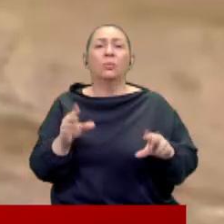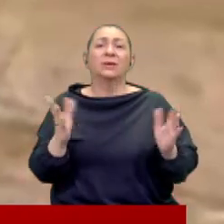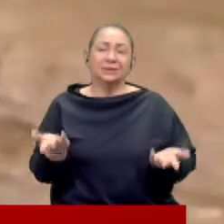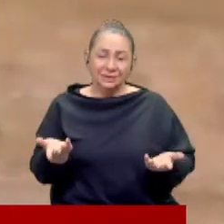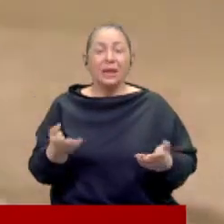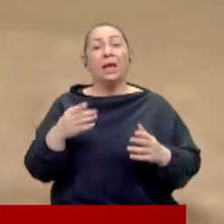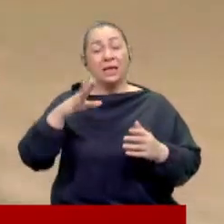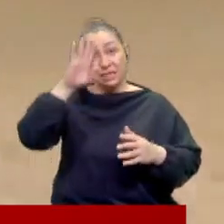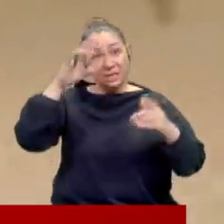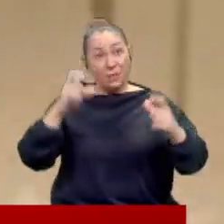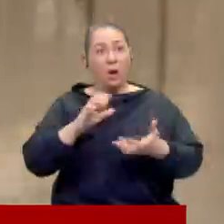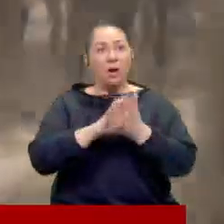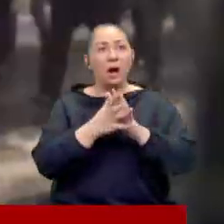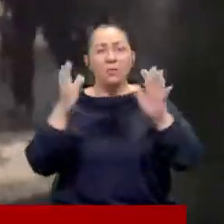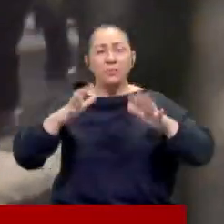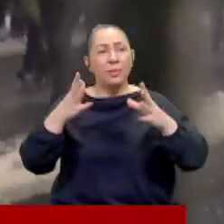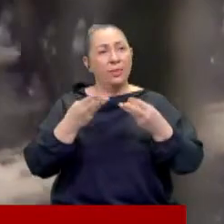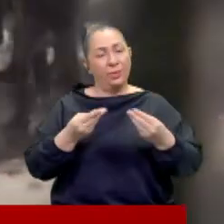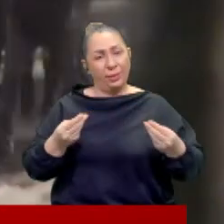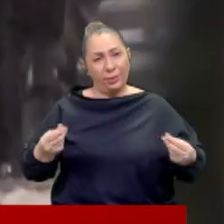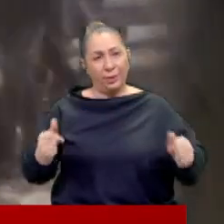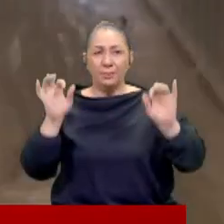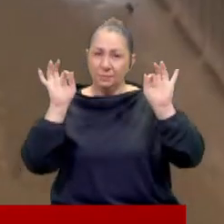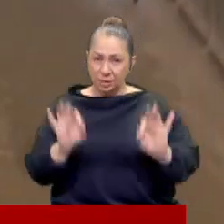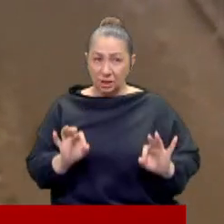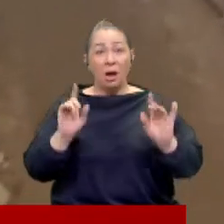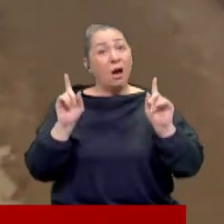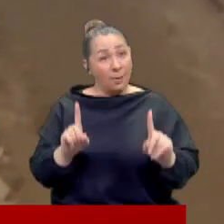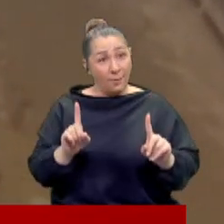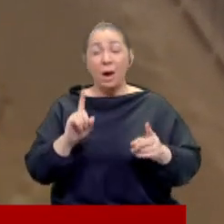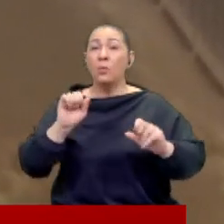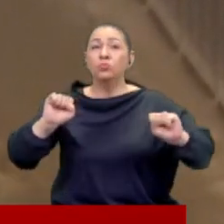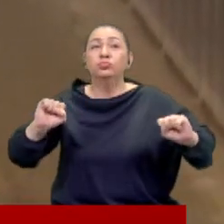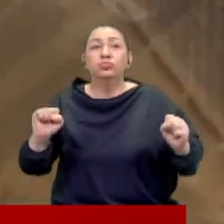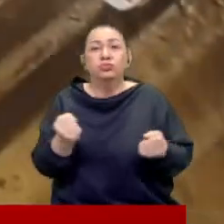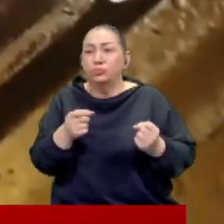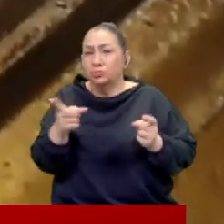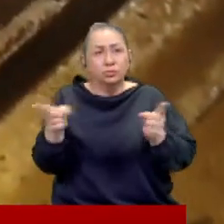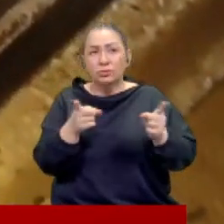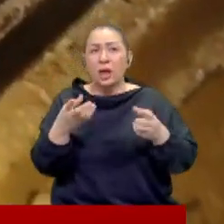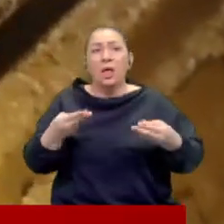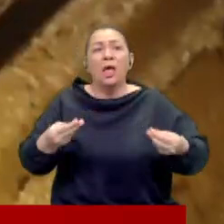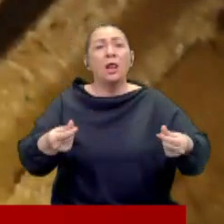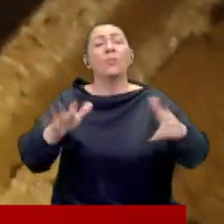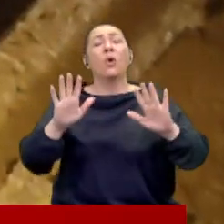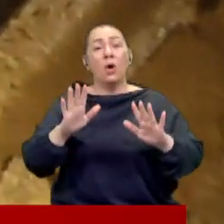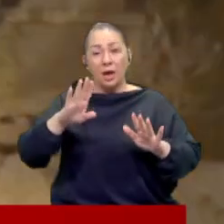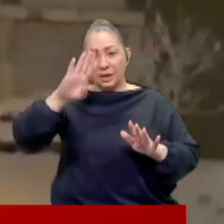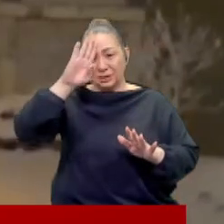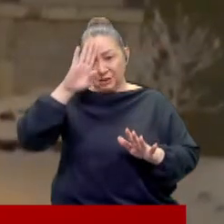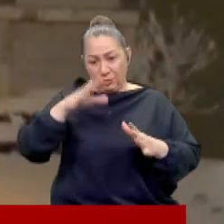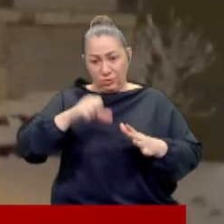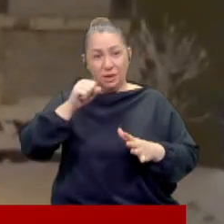alamazsınız Mega kentte kar etkisini yitirdi Hatta elime bile başladı ama Buzlar bir türlü O el değiştiren Büyük